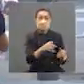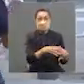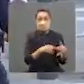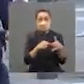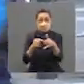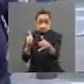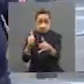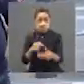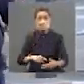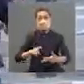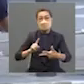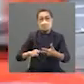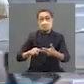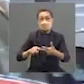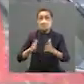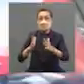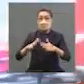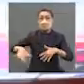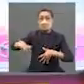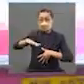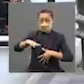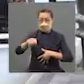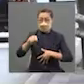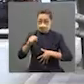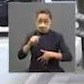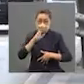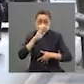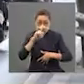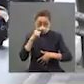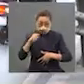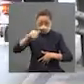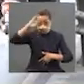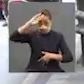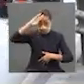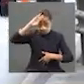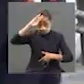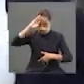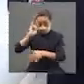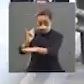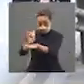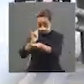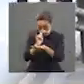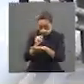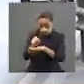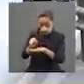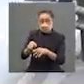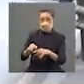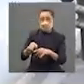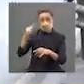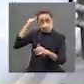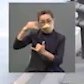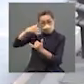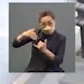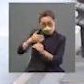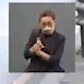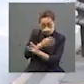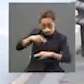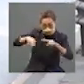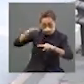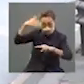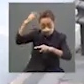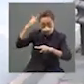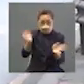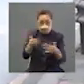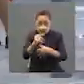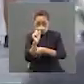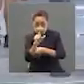ทำหัตถการที่มีระยะเวลานานการรับผู้ป่วยเข้านอนโรงพยาบาลนะคะที่เป็นผู้ป่วยในแล้วก็การส่งต่อผู้ป่วยระห